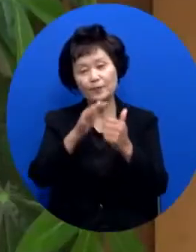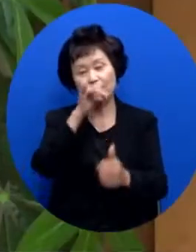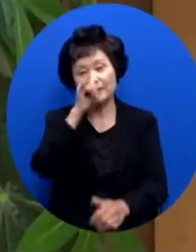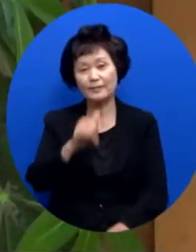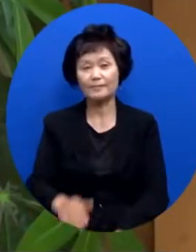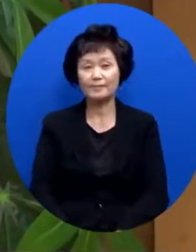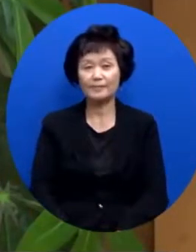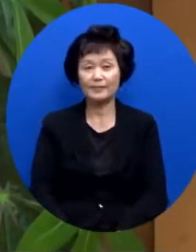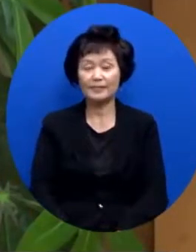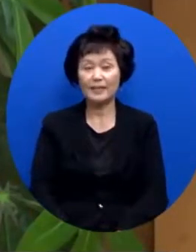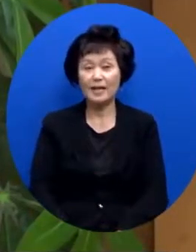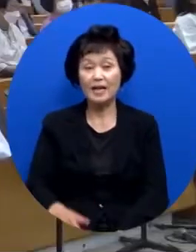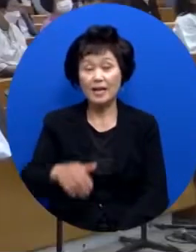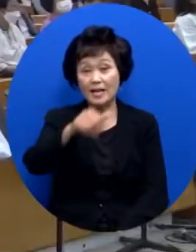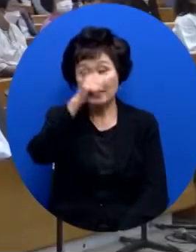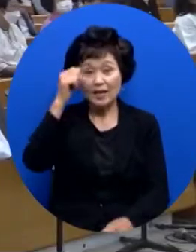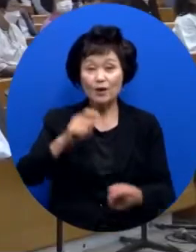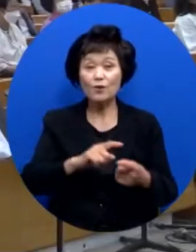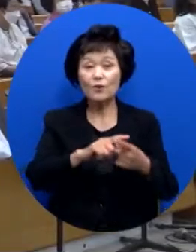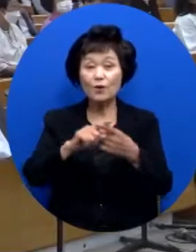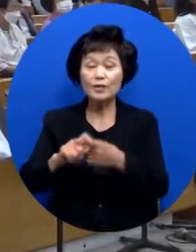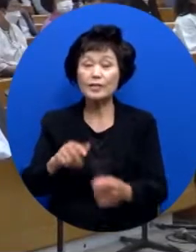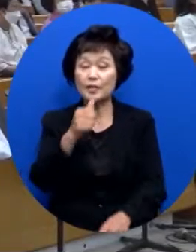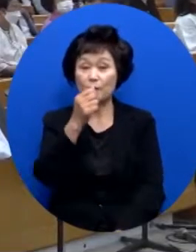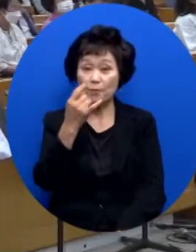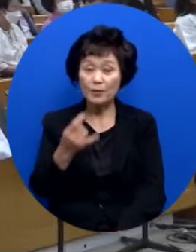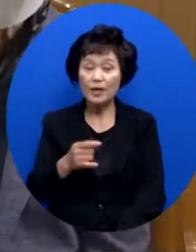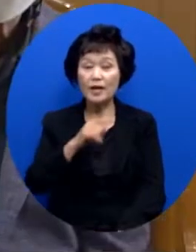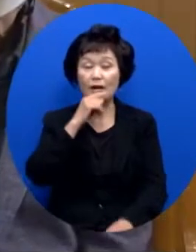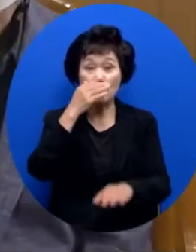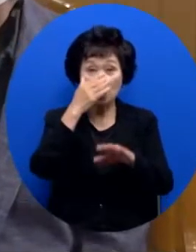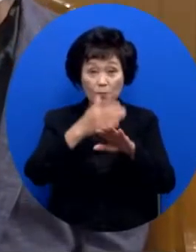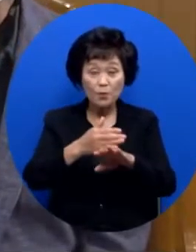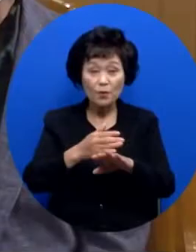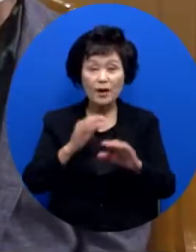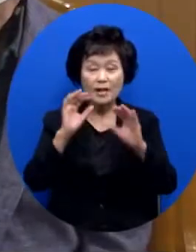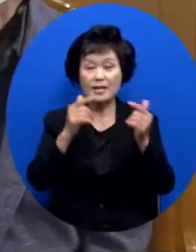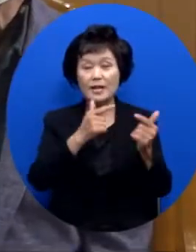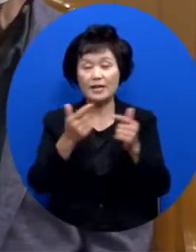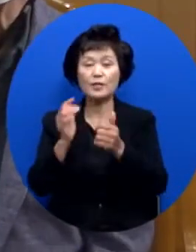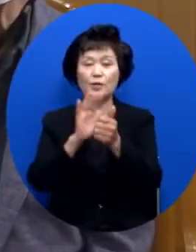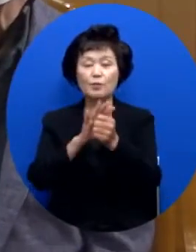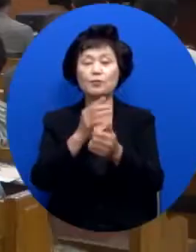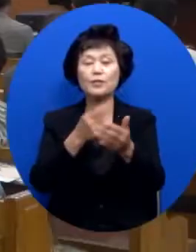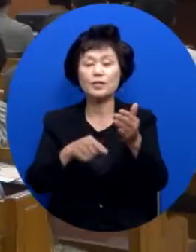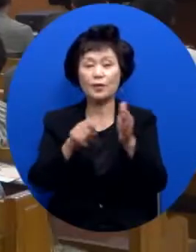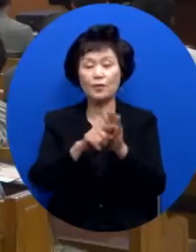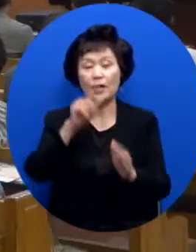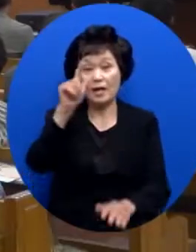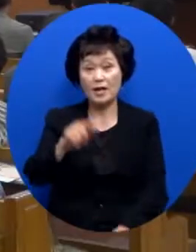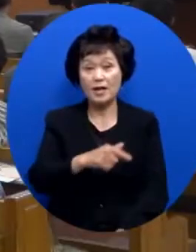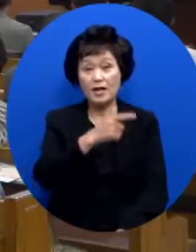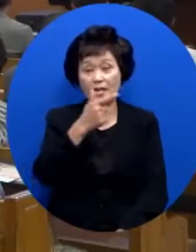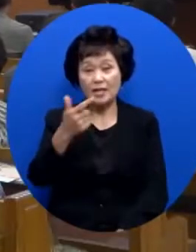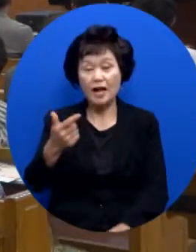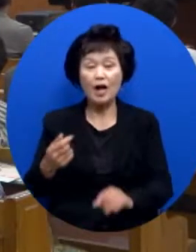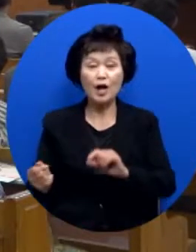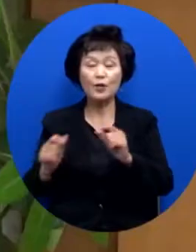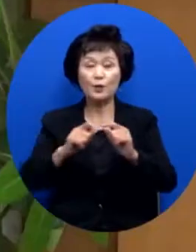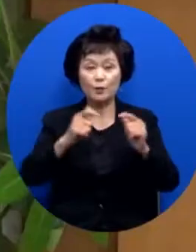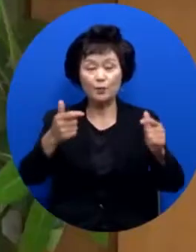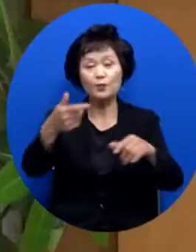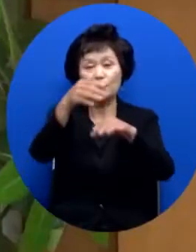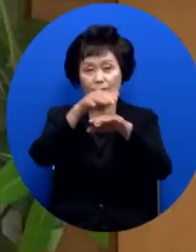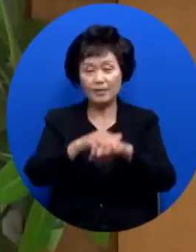전주시 장로교회 연합회가 북한 어린이를 돕기 위한 1일 부흥 성회를 열었습니다. 설교를 전한 김동엽 서울